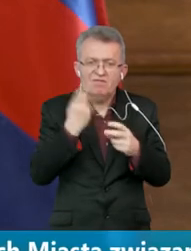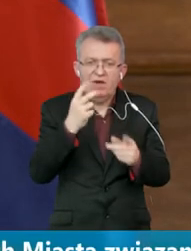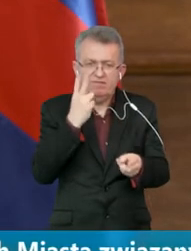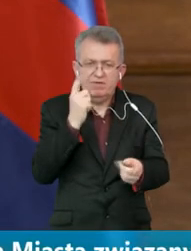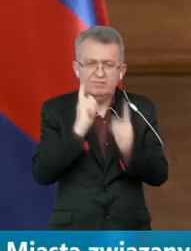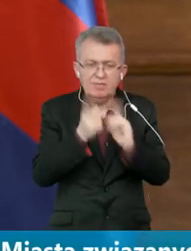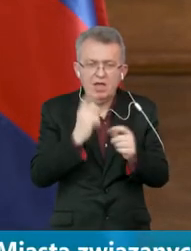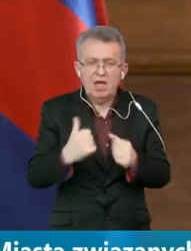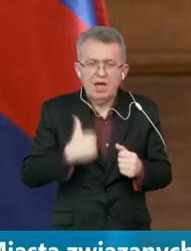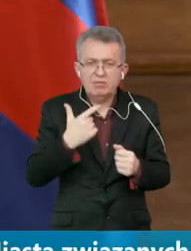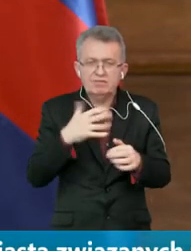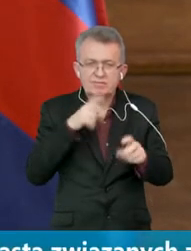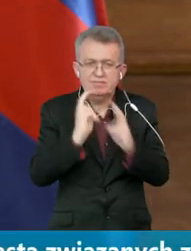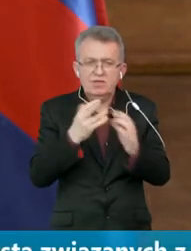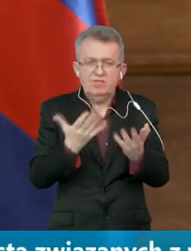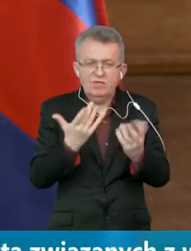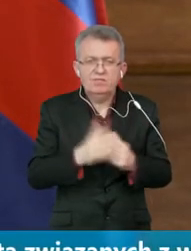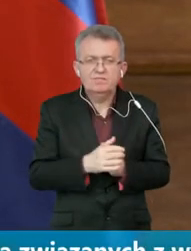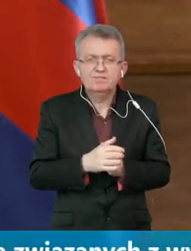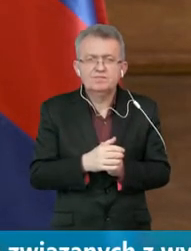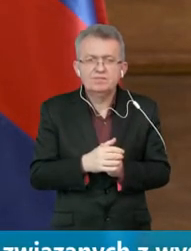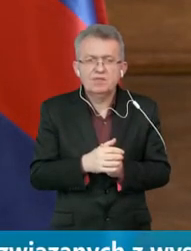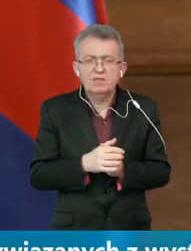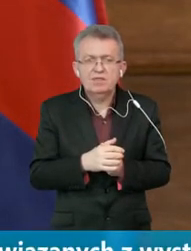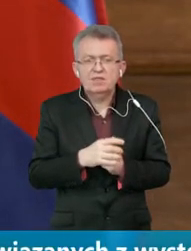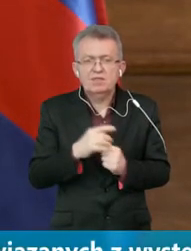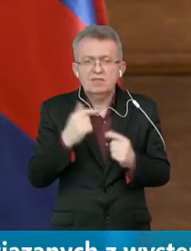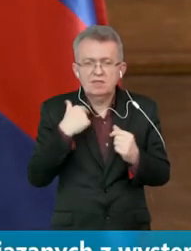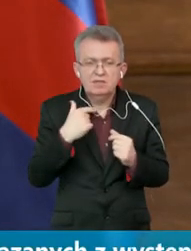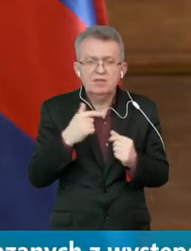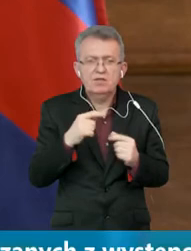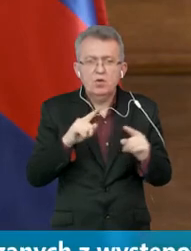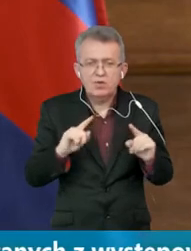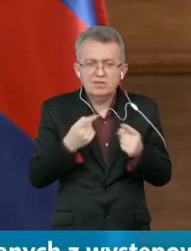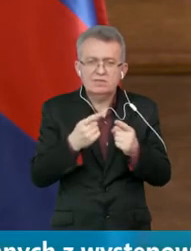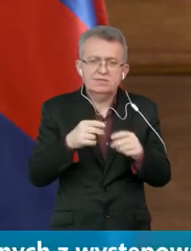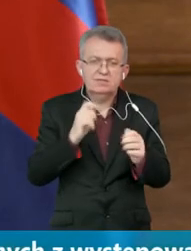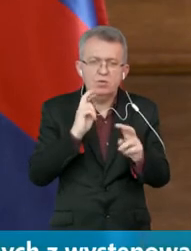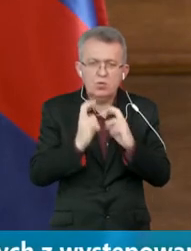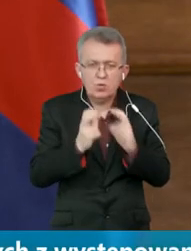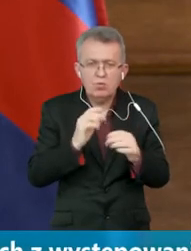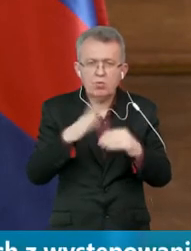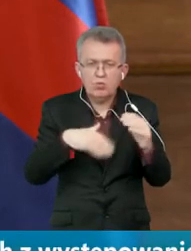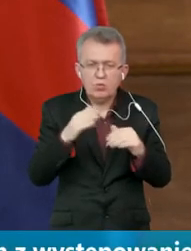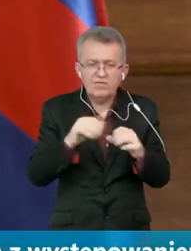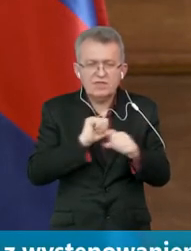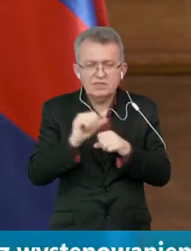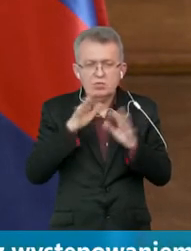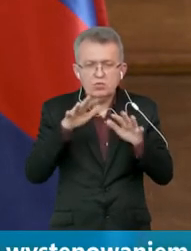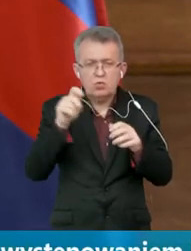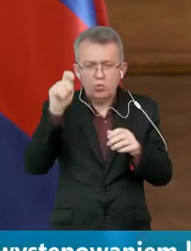dwukierunkowe, aby udrożnić resztę? Pani Natalia, no oczywiście organizacja ruchu przy budowach to jest zawsze